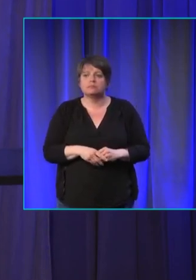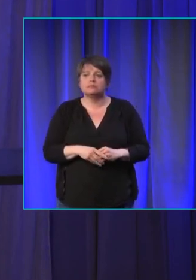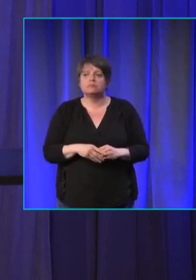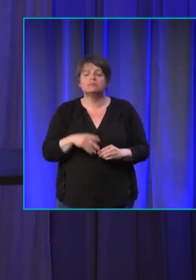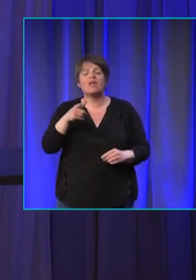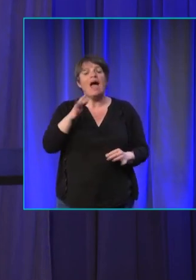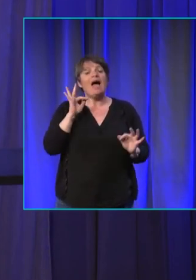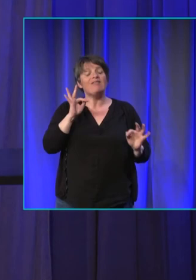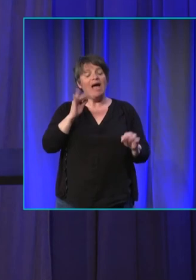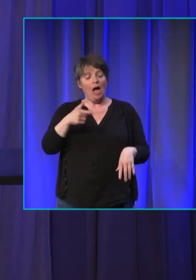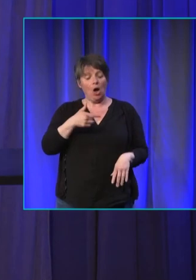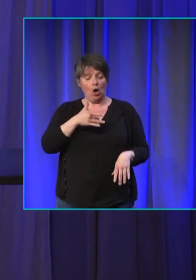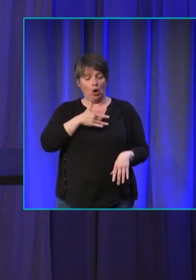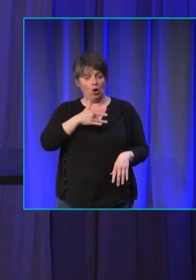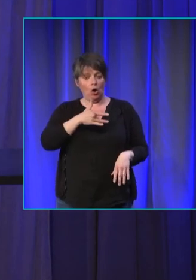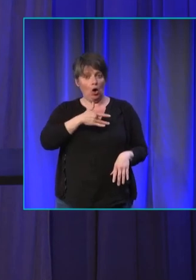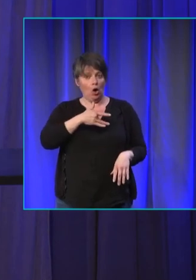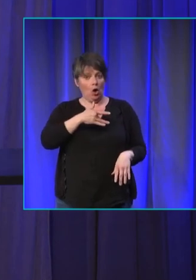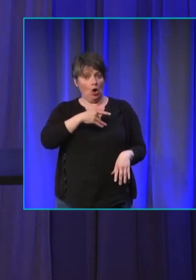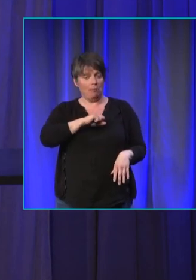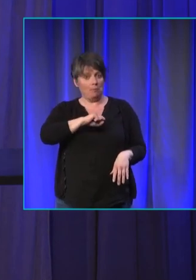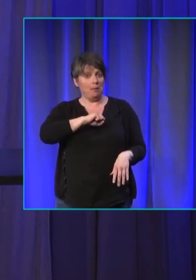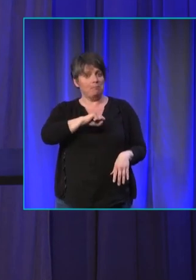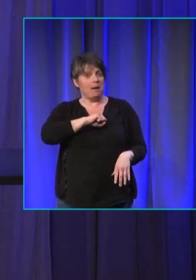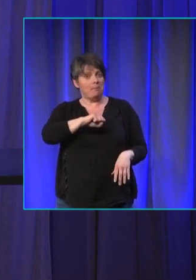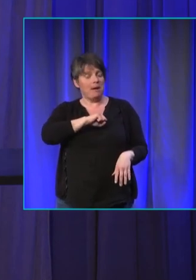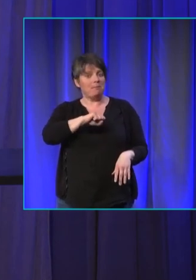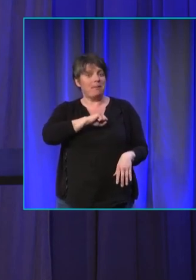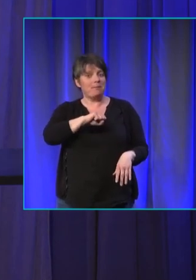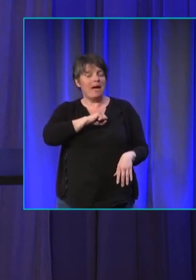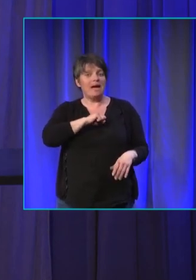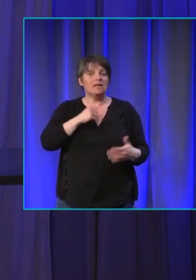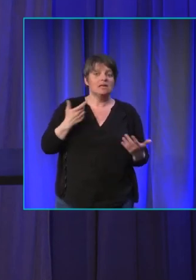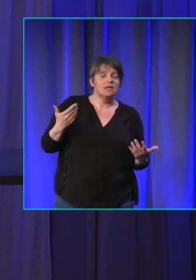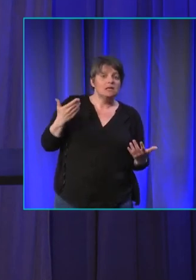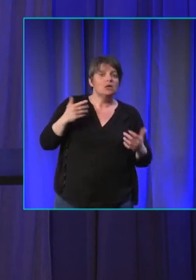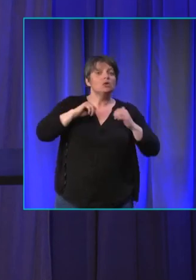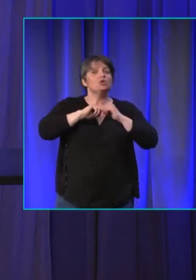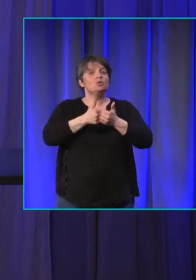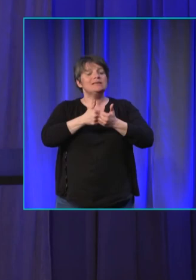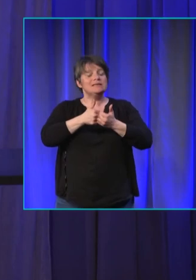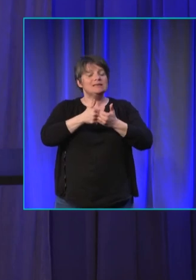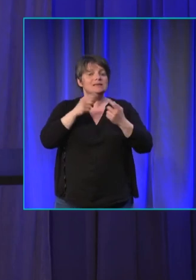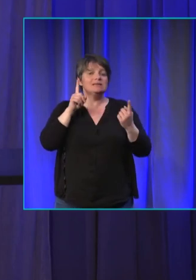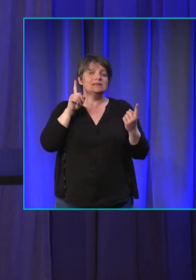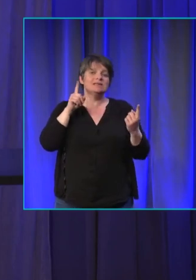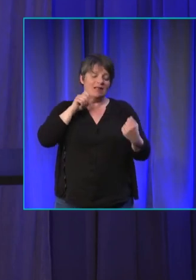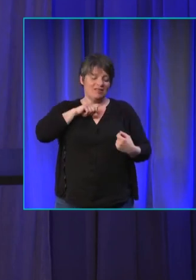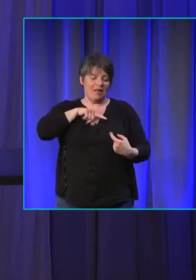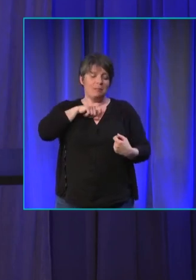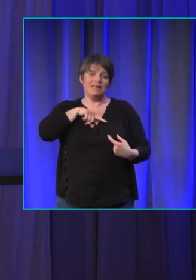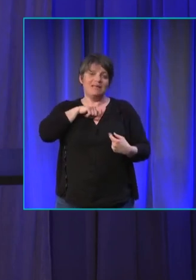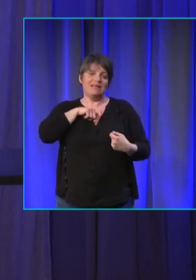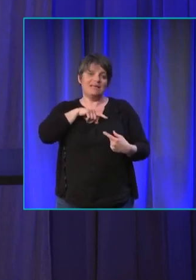Alors la fréquence cardiaque, c'est une chose. Après, est-ce qu'il vaut mieux peut-être pas raisonner par rapport au débit cardiaque?